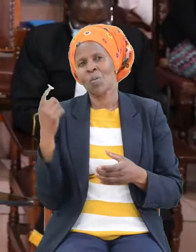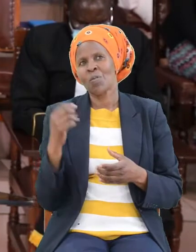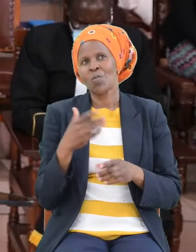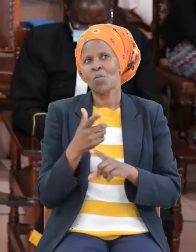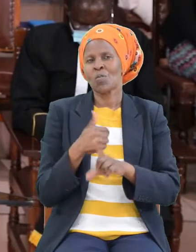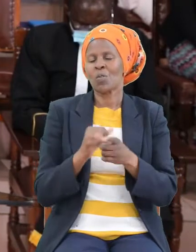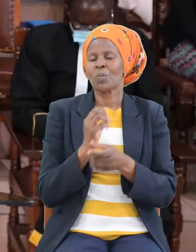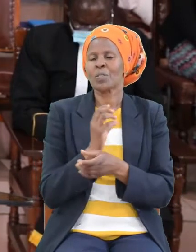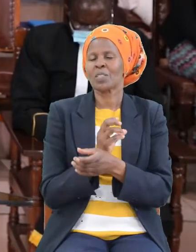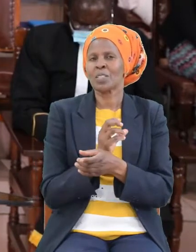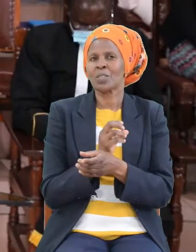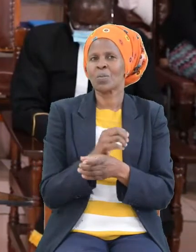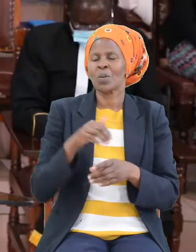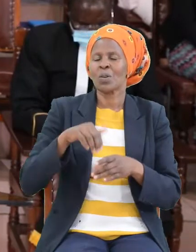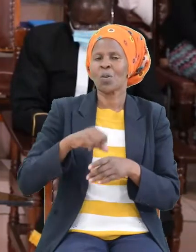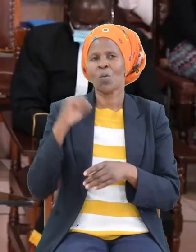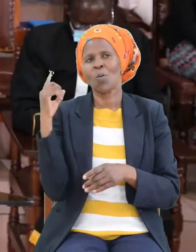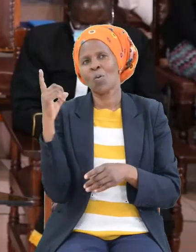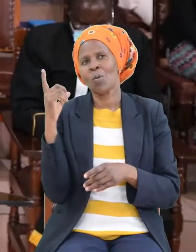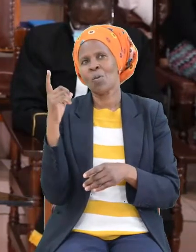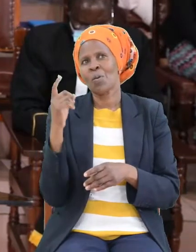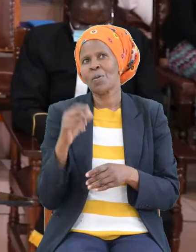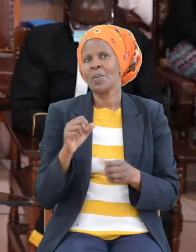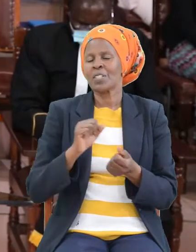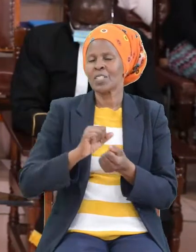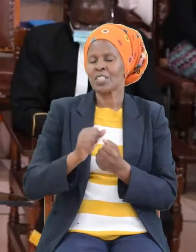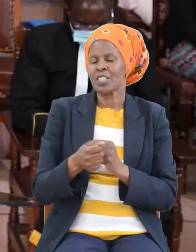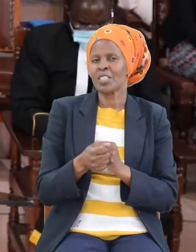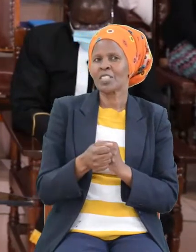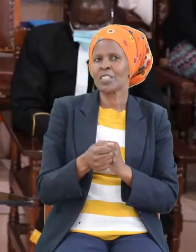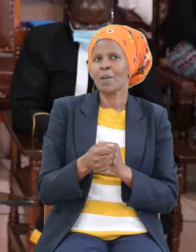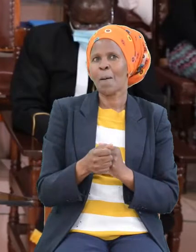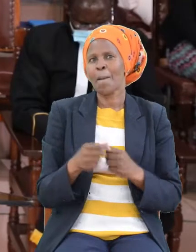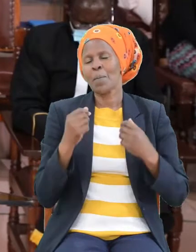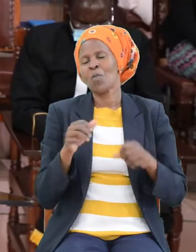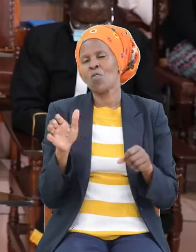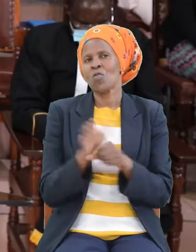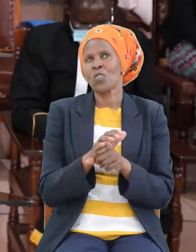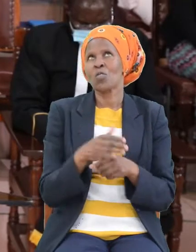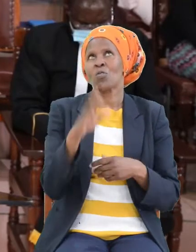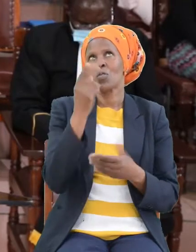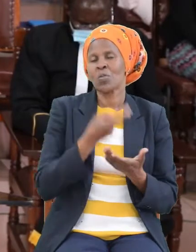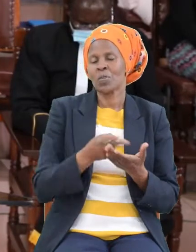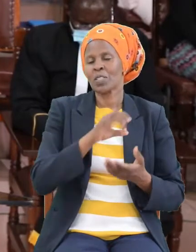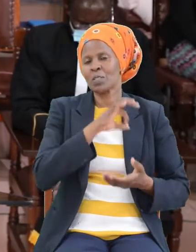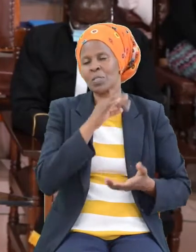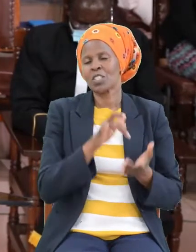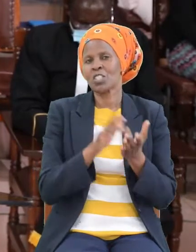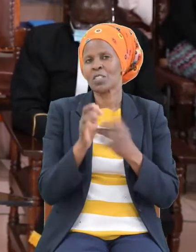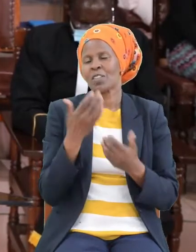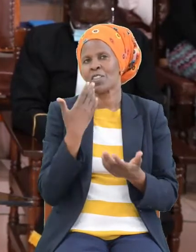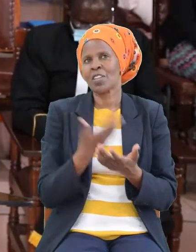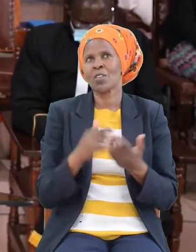Jehova, tusitoke vile tumeingia lakini tutoke tukiwa tumejazwa na roho wako Yesu. Ni asante